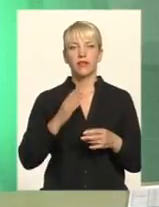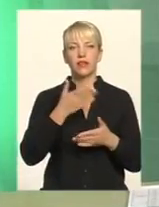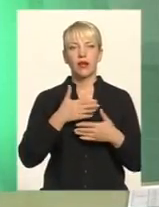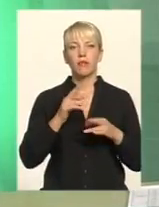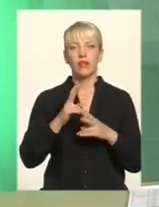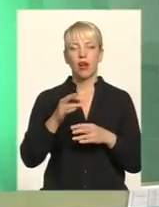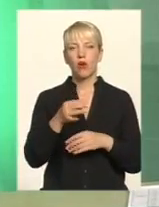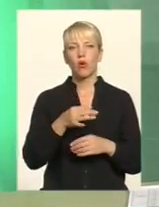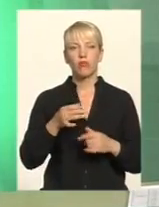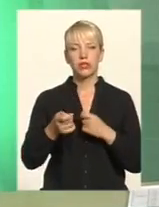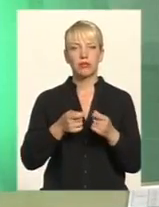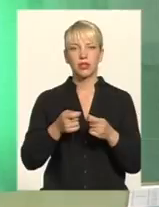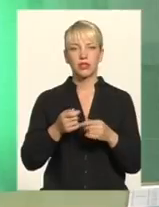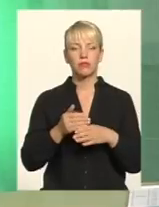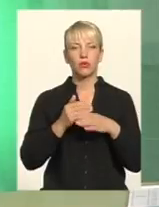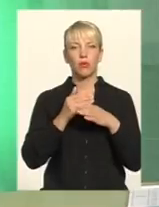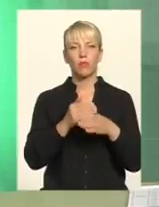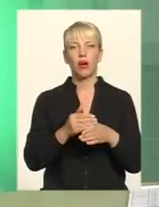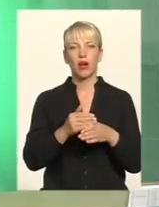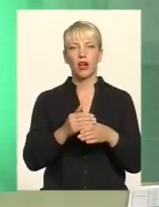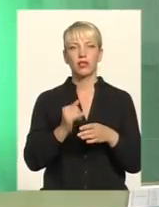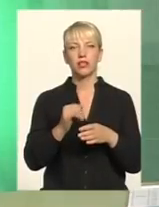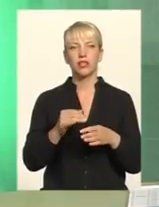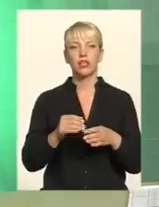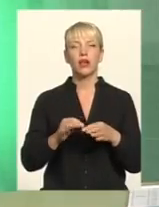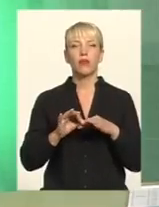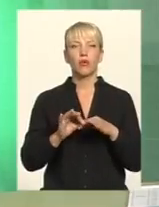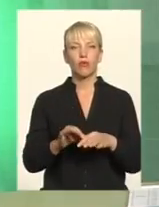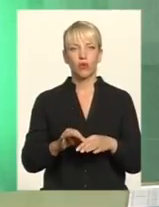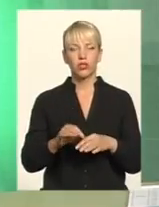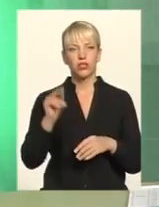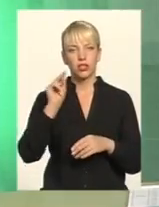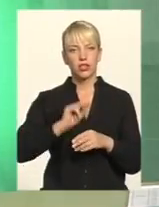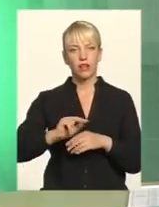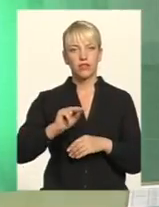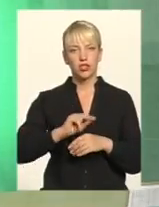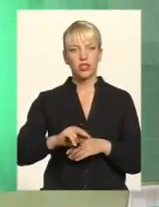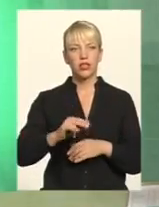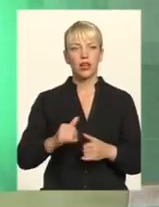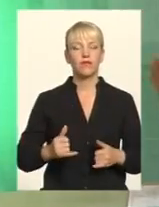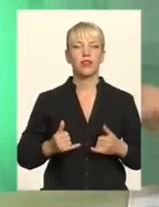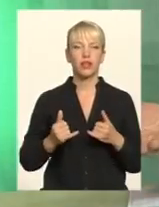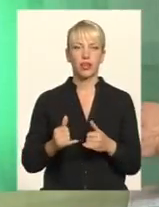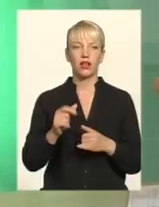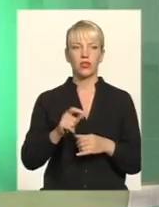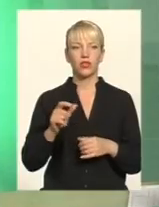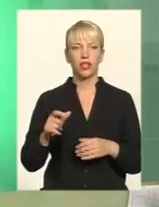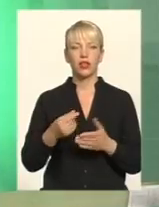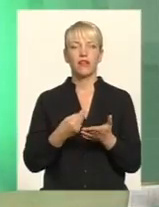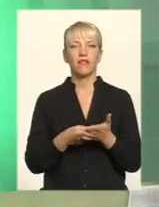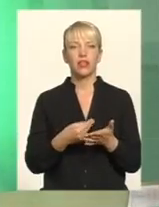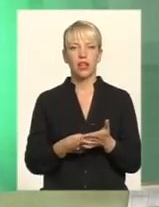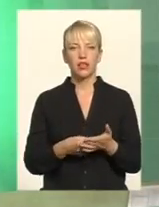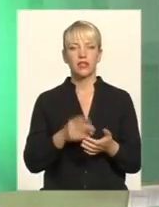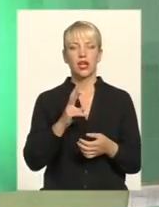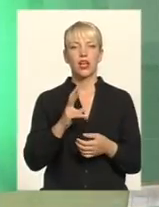обласним керівникам, сприяти і допомагати, і проводити певні навчання для тих людей. Тобто фінансові,